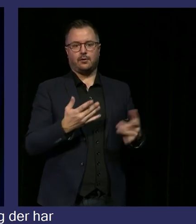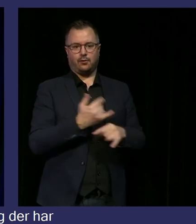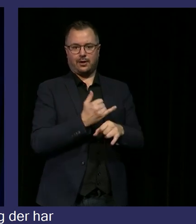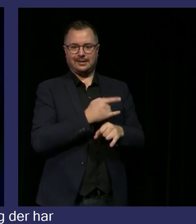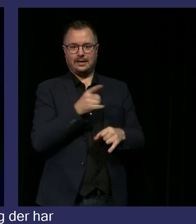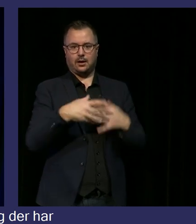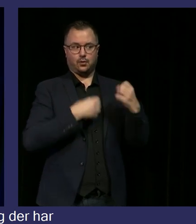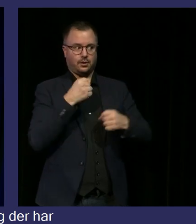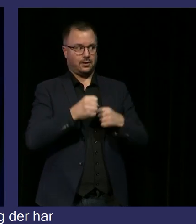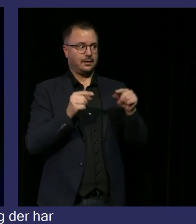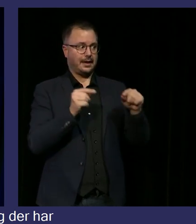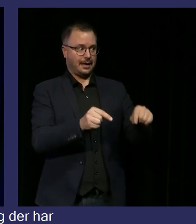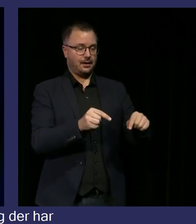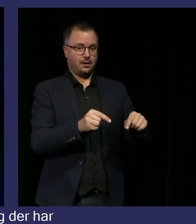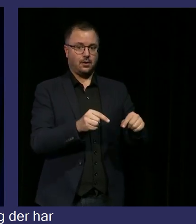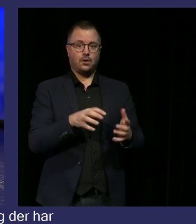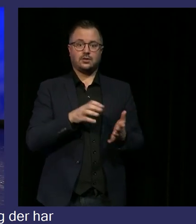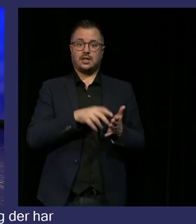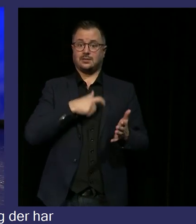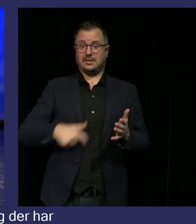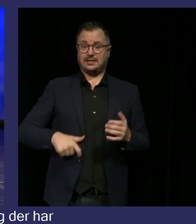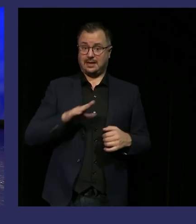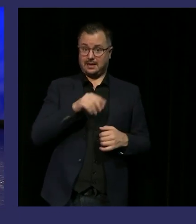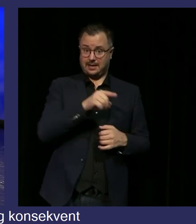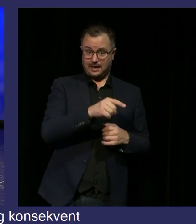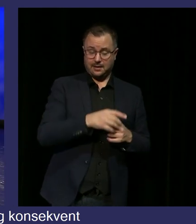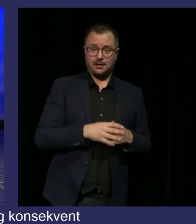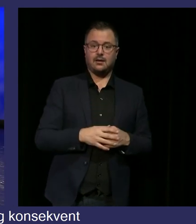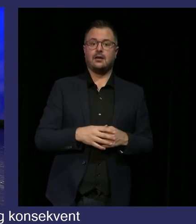Og der har statsminister Jacinda Ardern